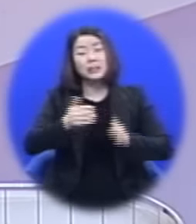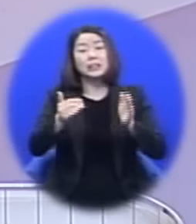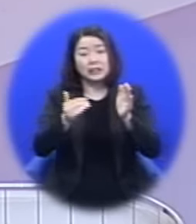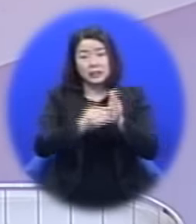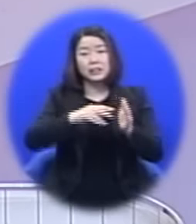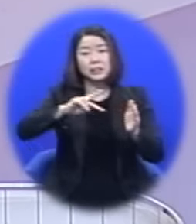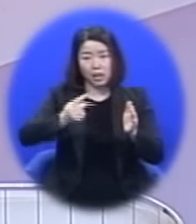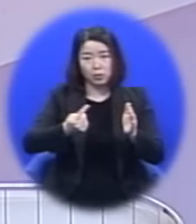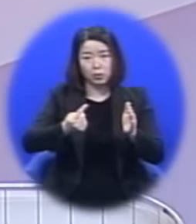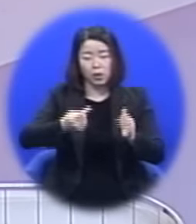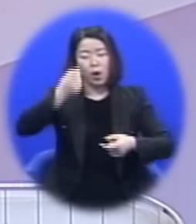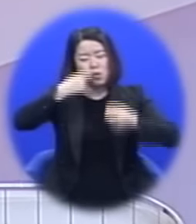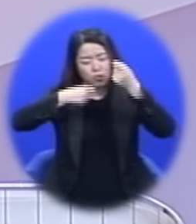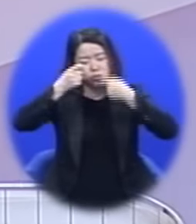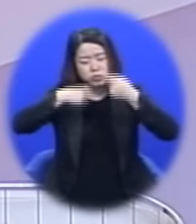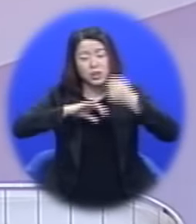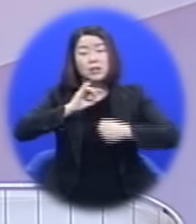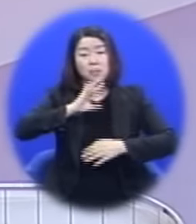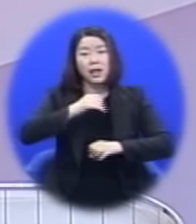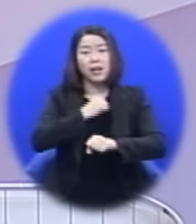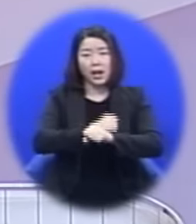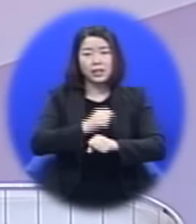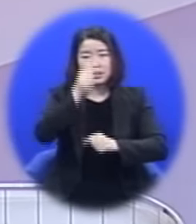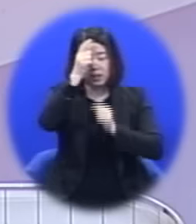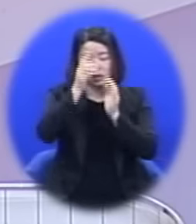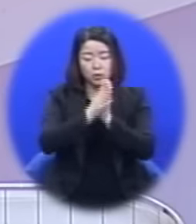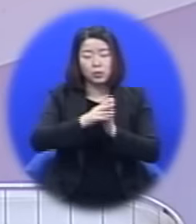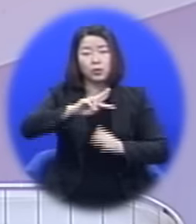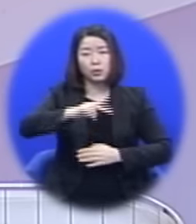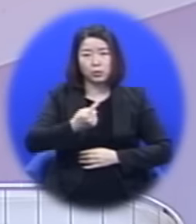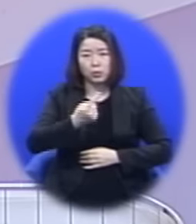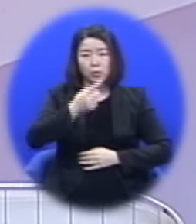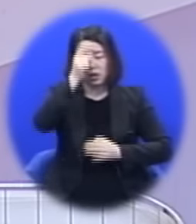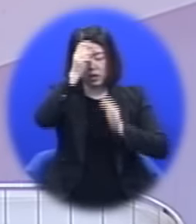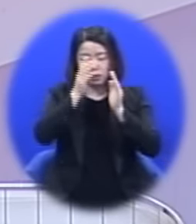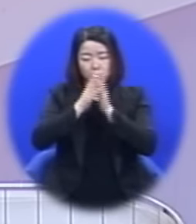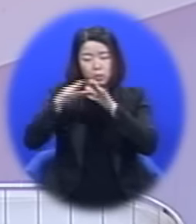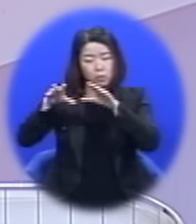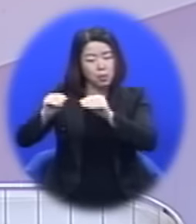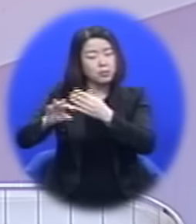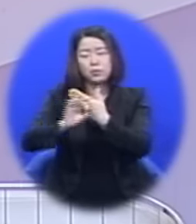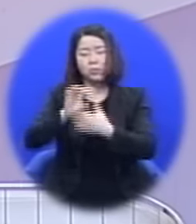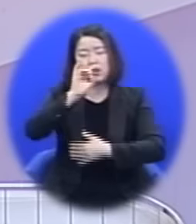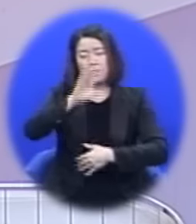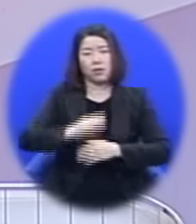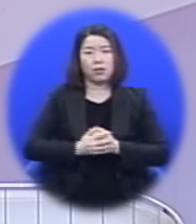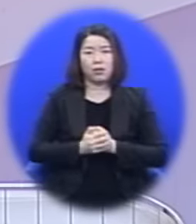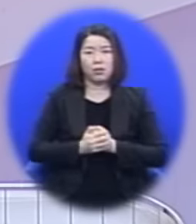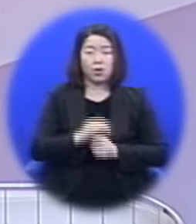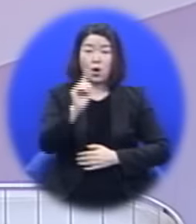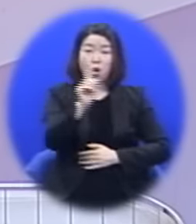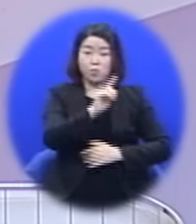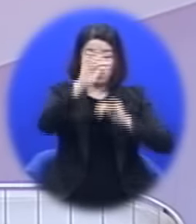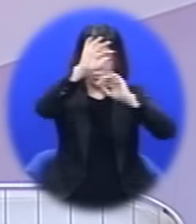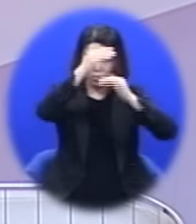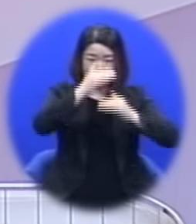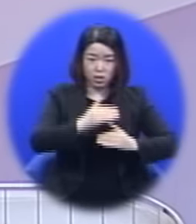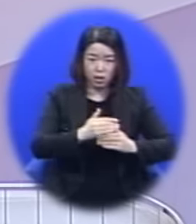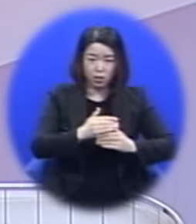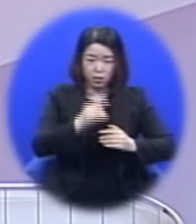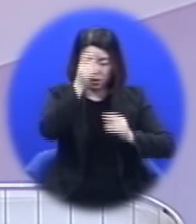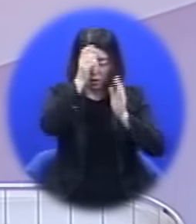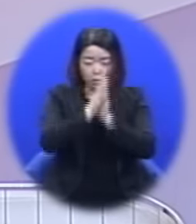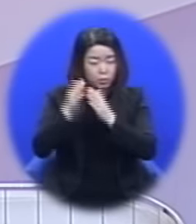울기만 하는 기도일지라도 기도를 놓치면 안 됩니다. 여러분 무슨 내용으로 기도해야 될지